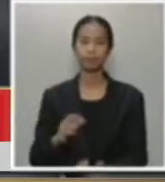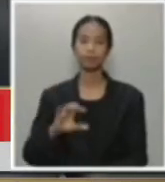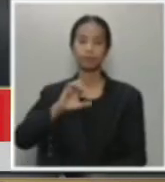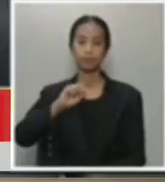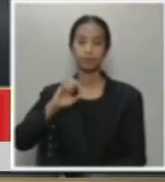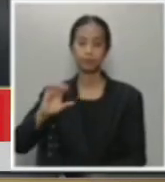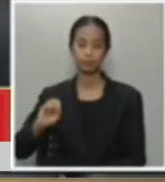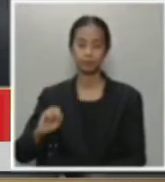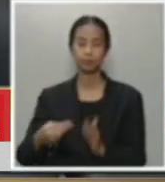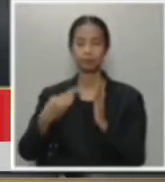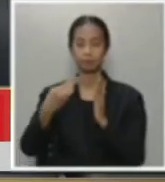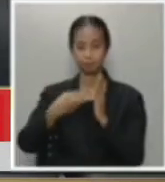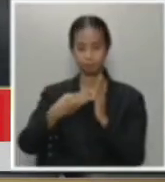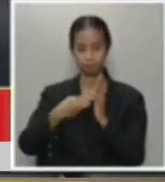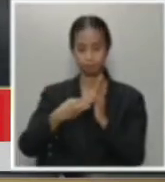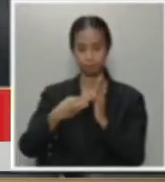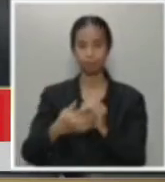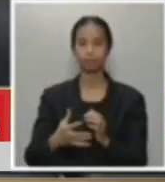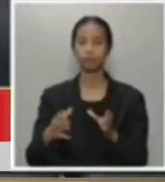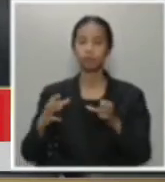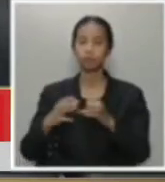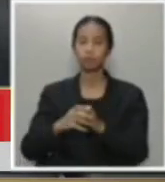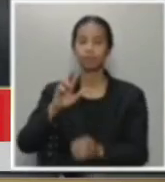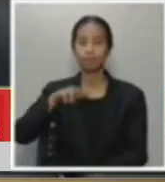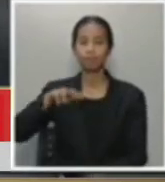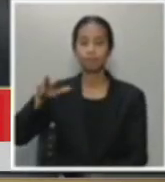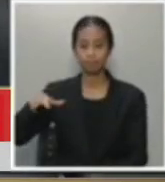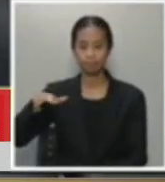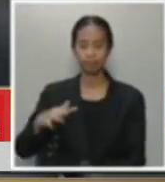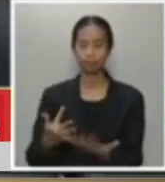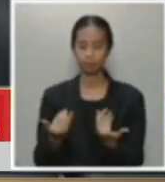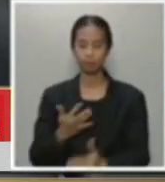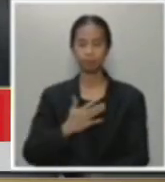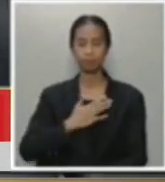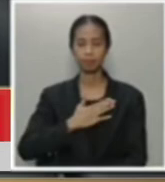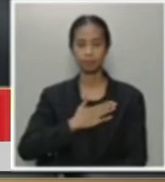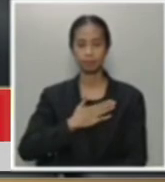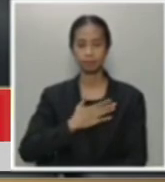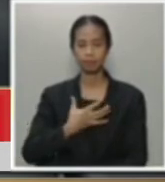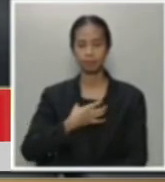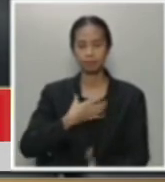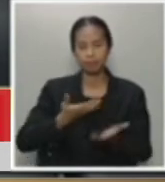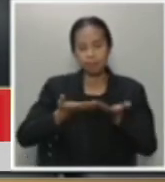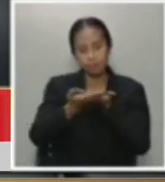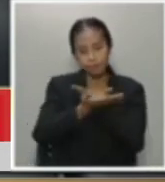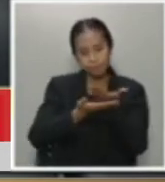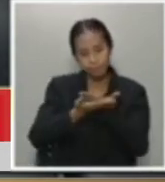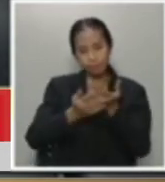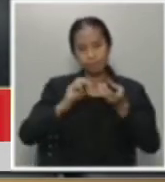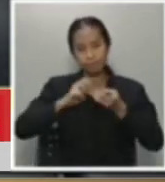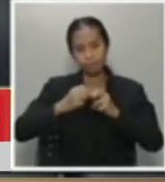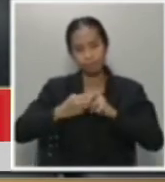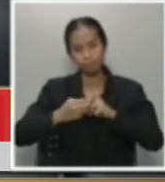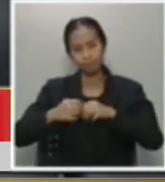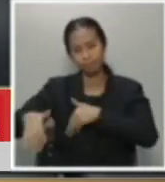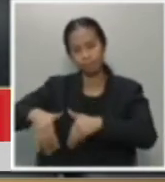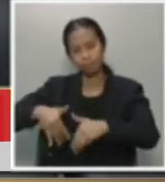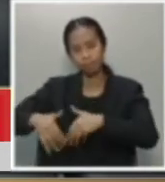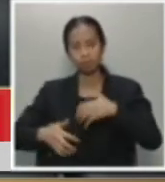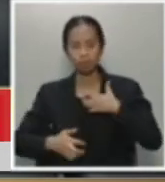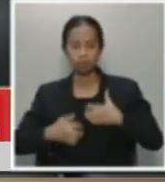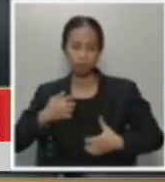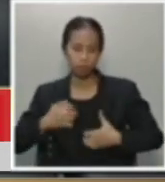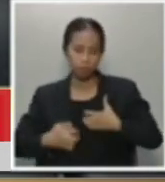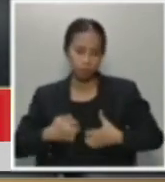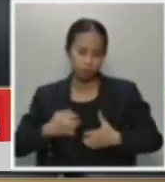ู้แทนราษฎรจังหวัดหนองคายเขต2พรรคเพื่อไทยค่ะวันนี้ดิฉันมีข้อหารือเกี่ยวกับปัญหาความเดือดร้อนของพี่น้องประชาชน